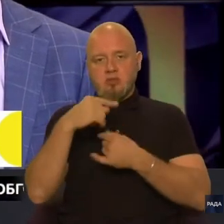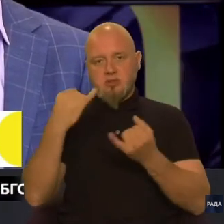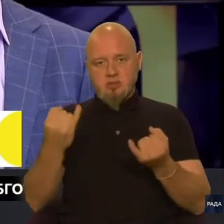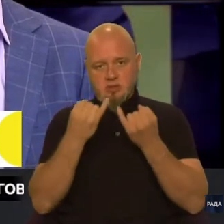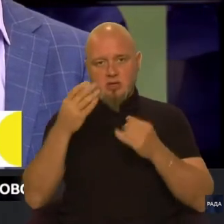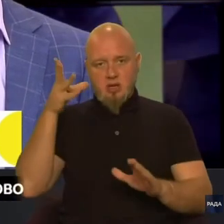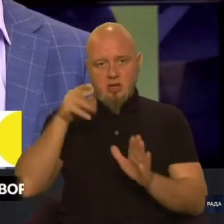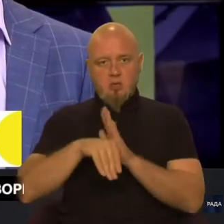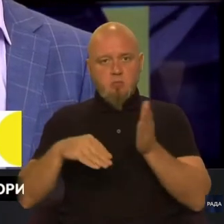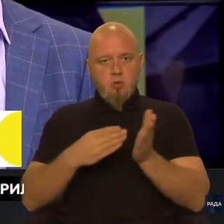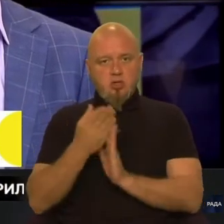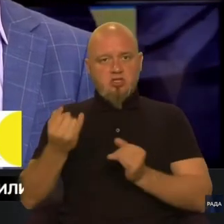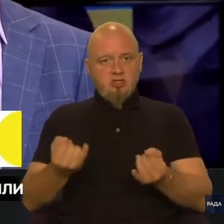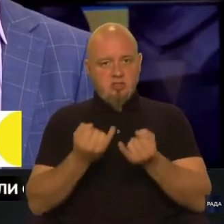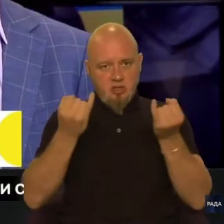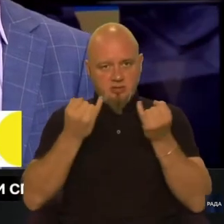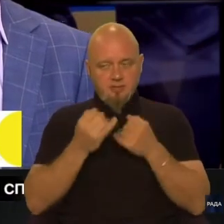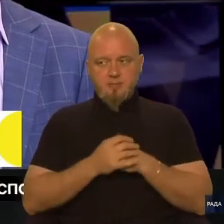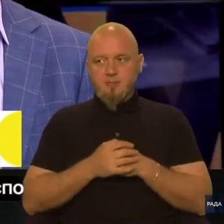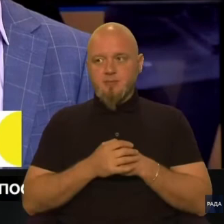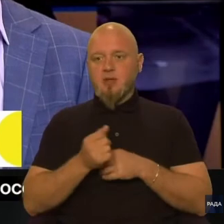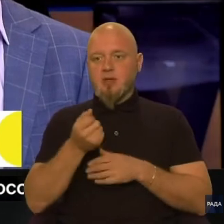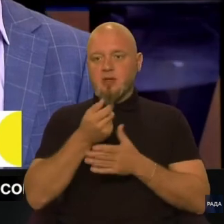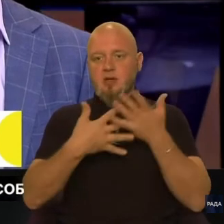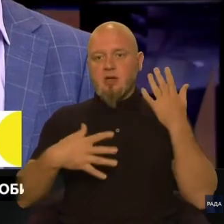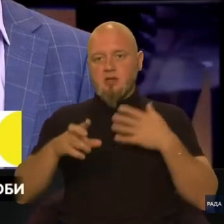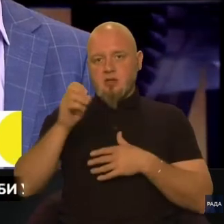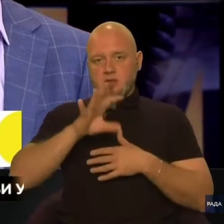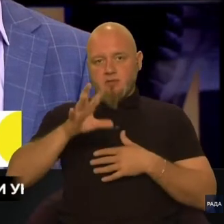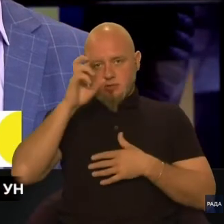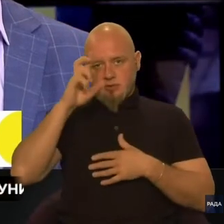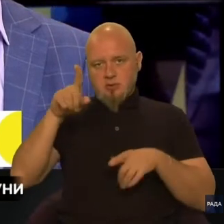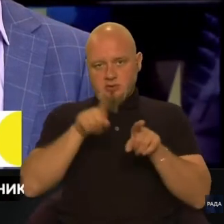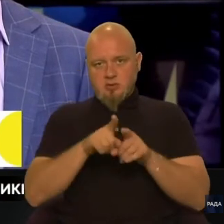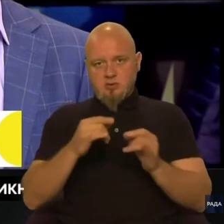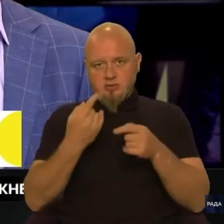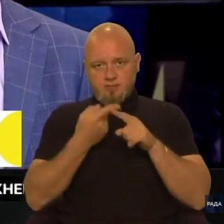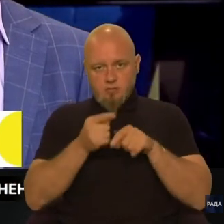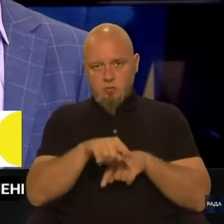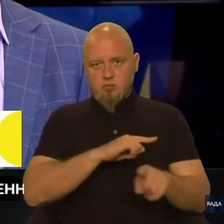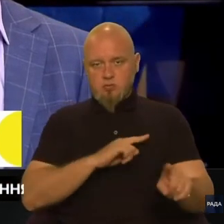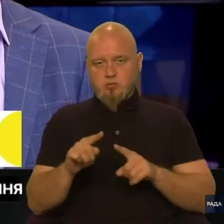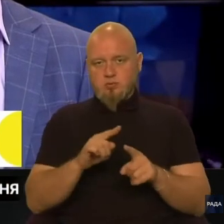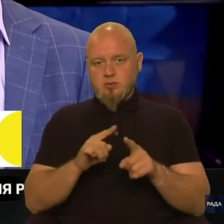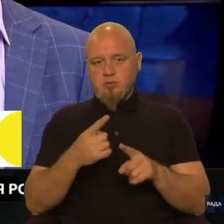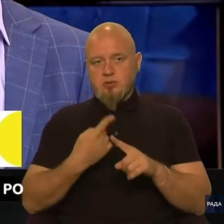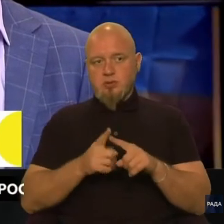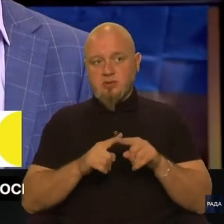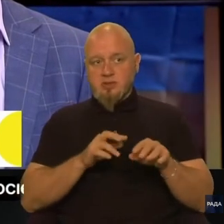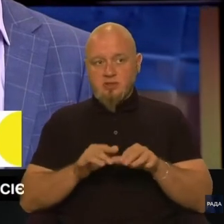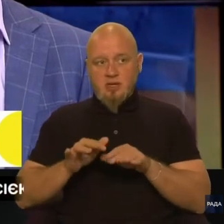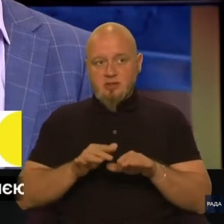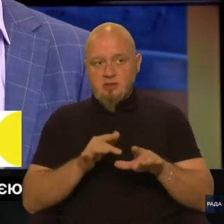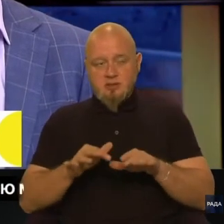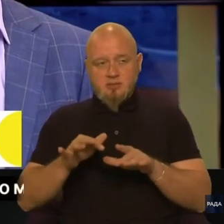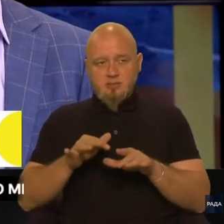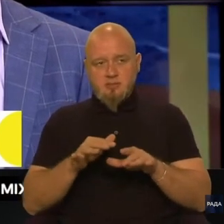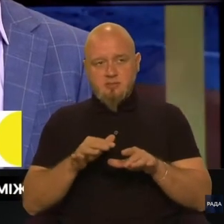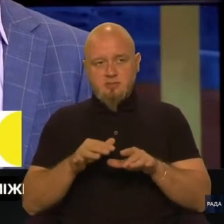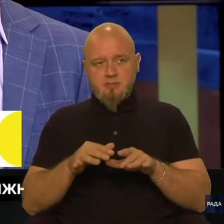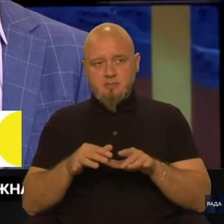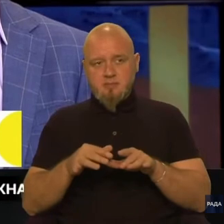інтереси але й політичні інтереси ряд європейських країн також зацікавлені в тому щоб ця діяльність